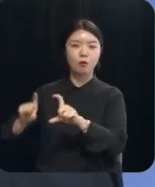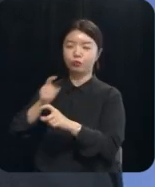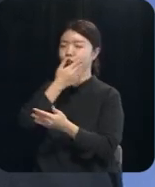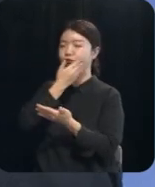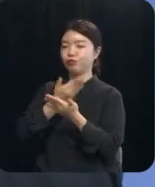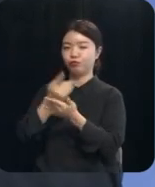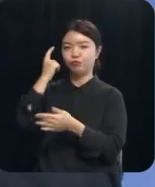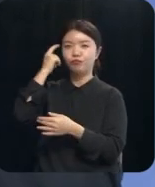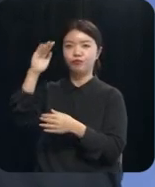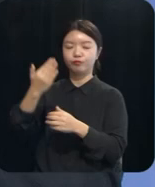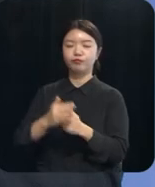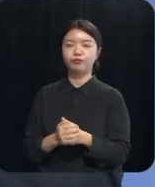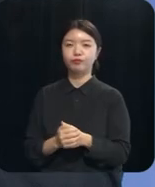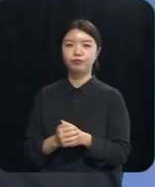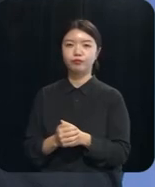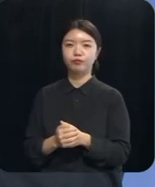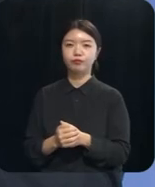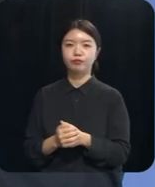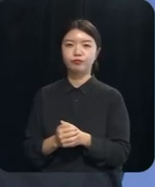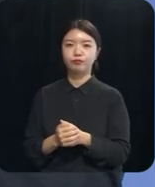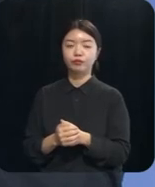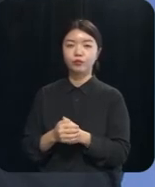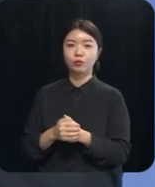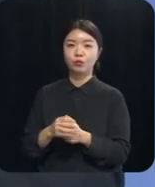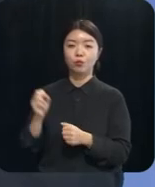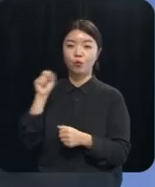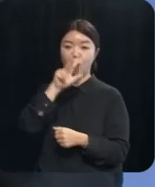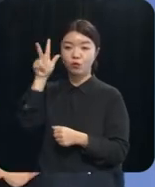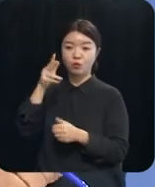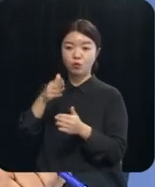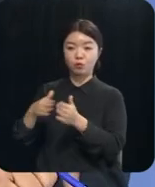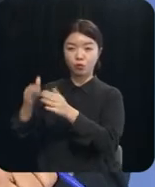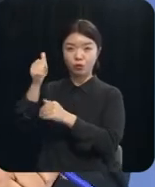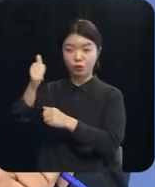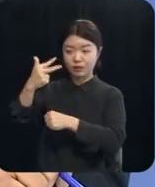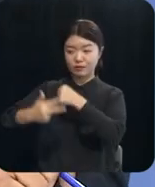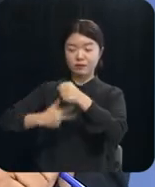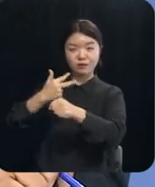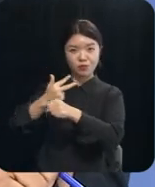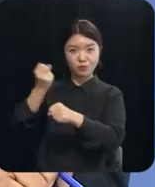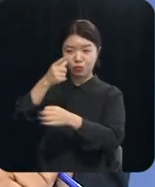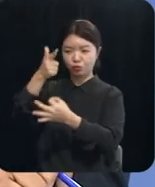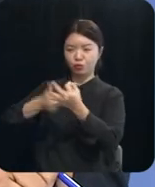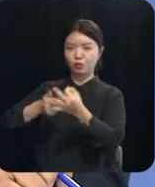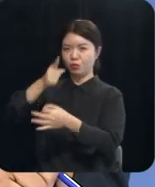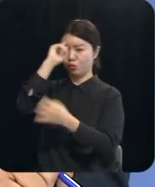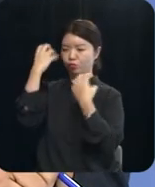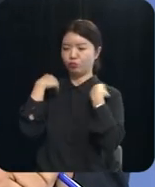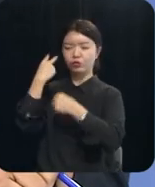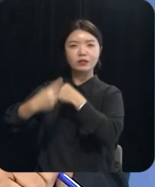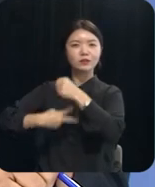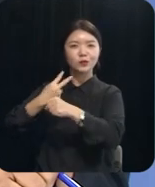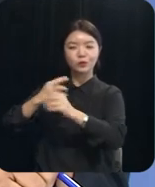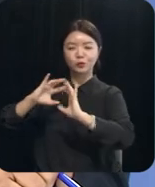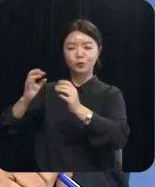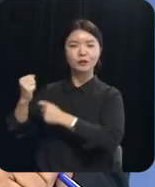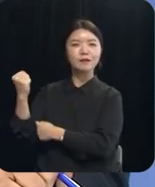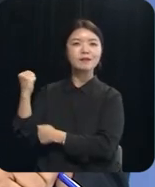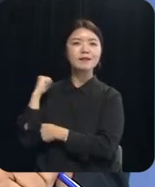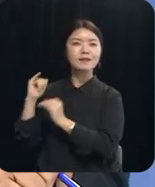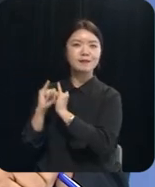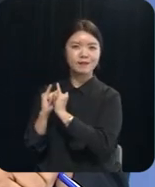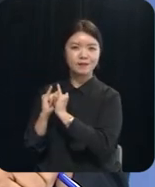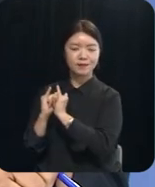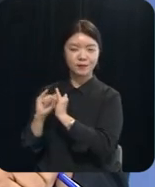중요하다고 생각합니다. 네. 지난 원희룡 도정 7년 그리고 윤석열 정부 2년 국민의힘이 제주도